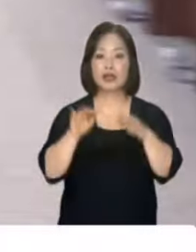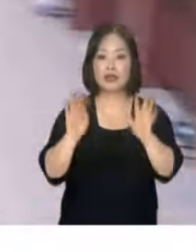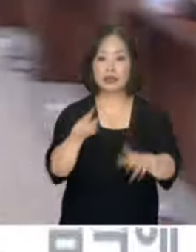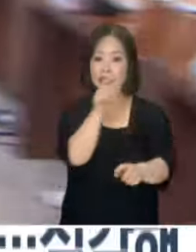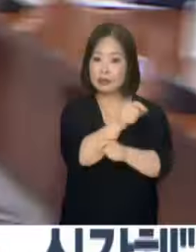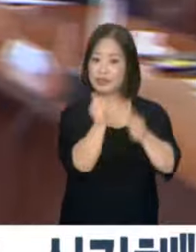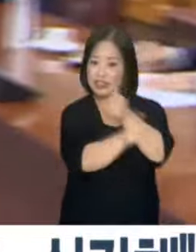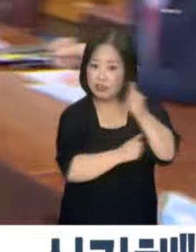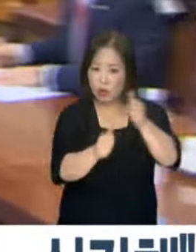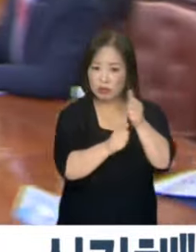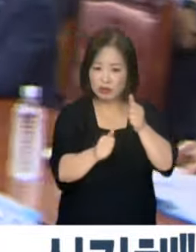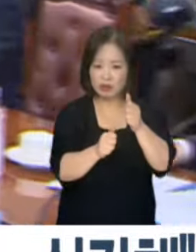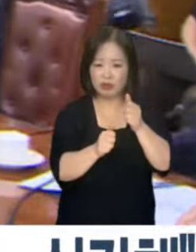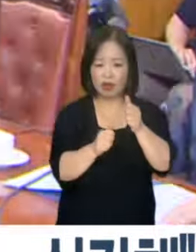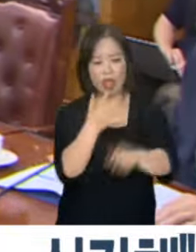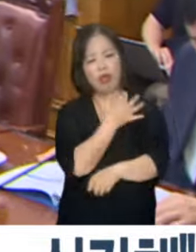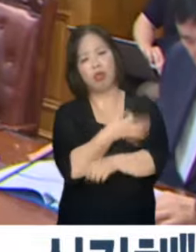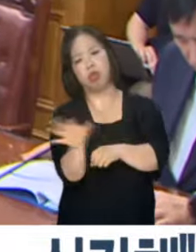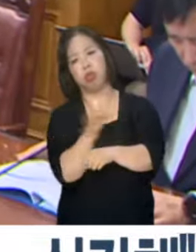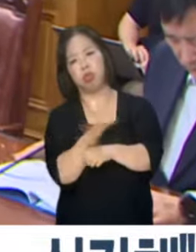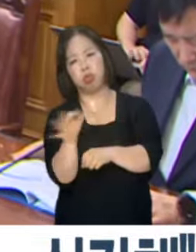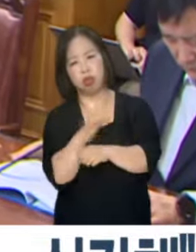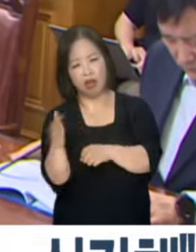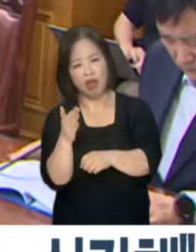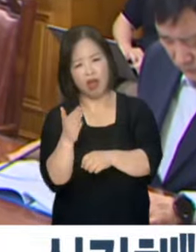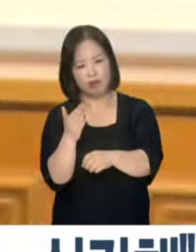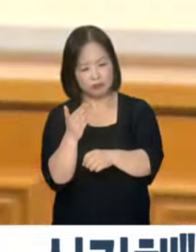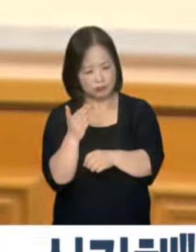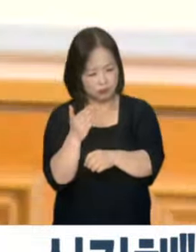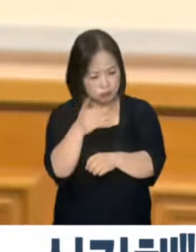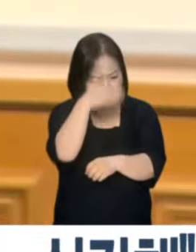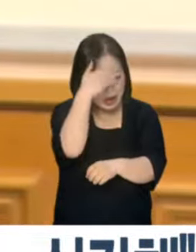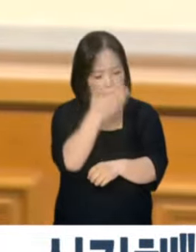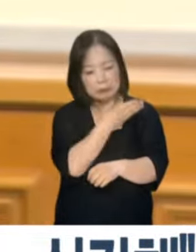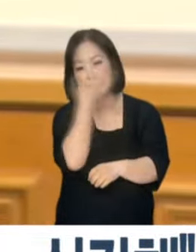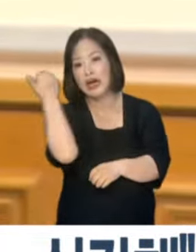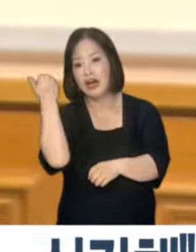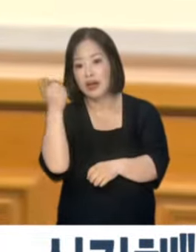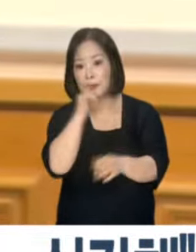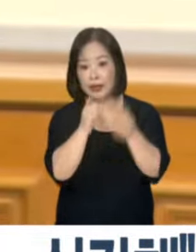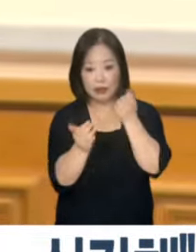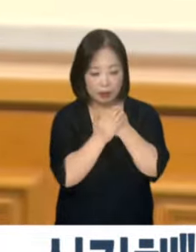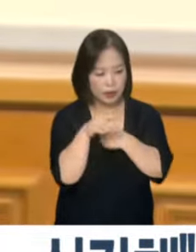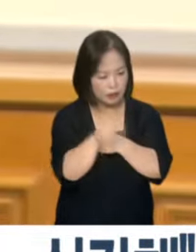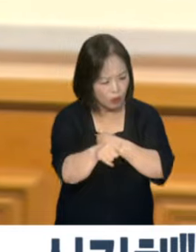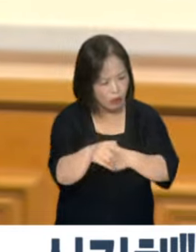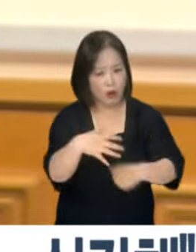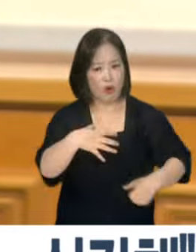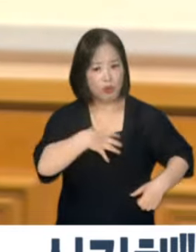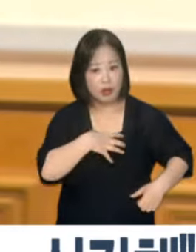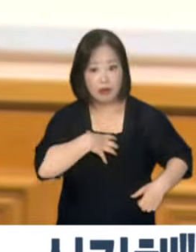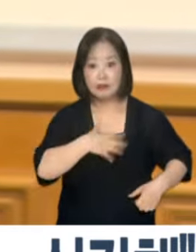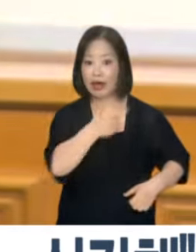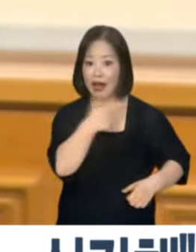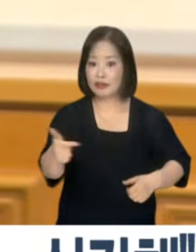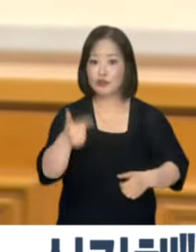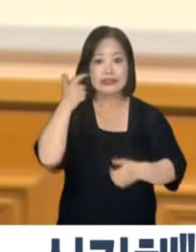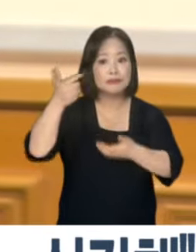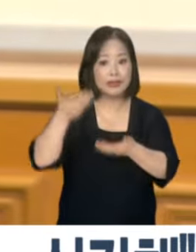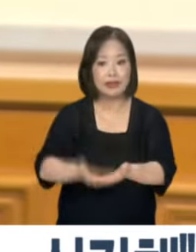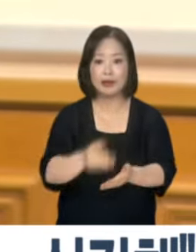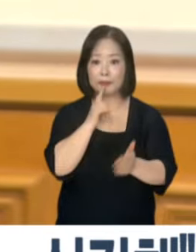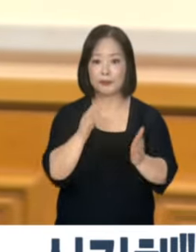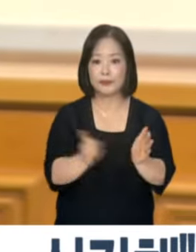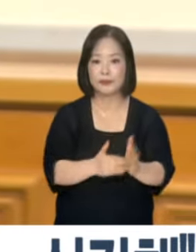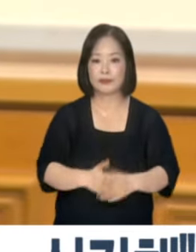임직원의 도덕불감증, 허술한 내부 통제가 계속되고 있다며 은행의 존립 기반이 위협받을 수 있는 매우 심각한